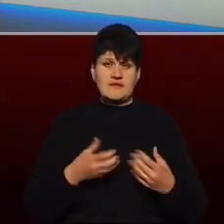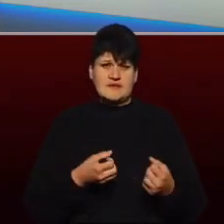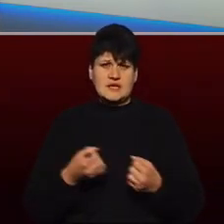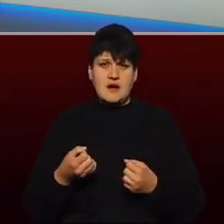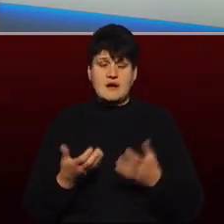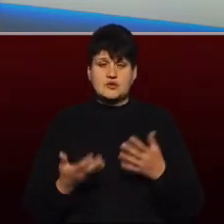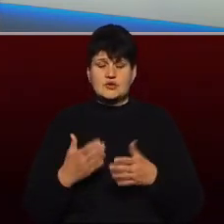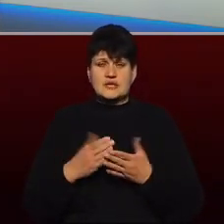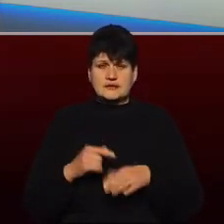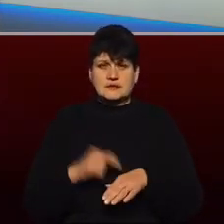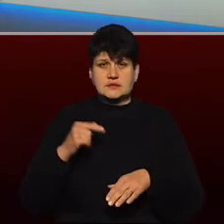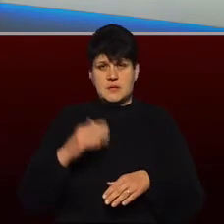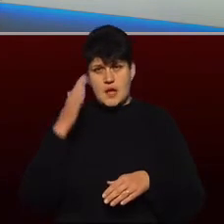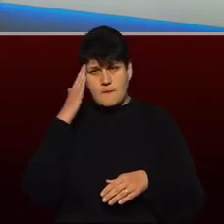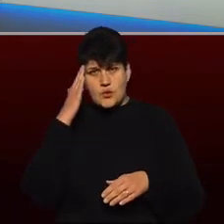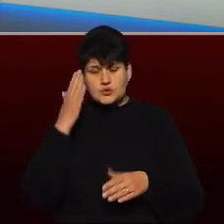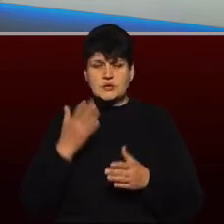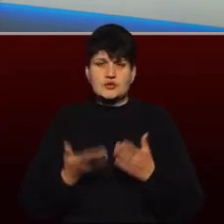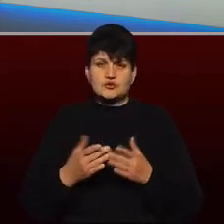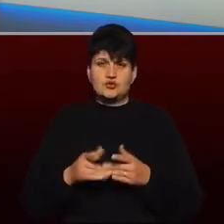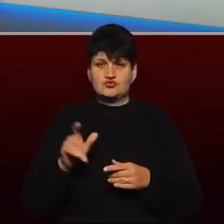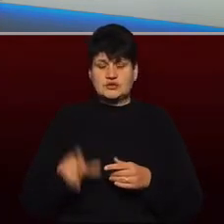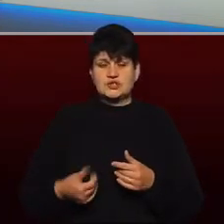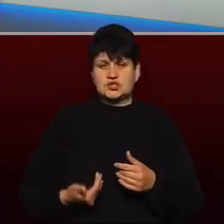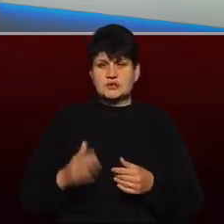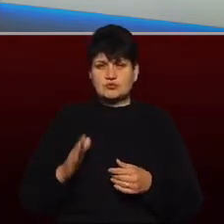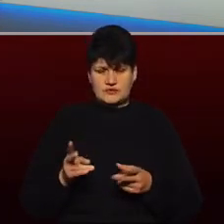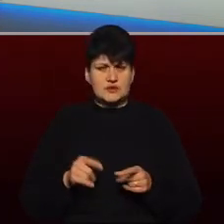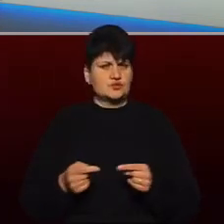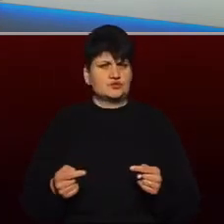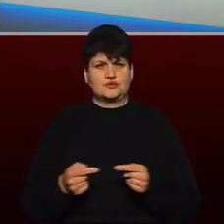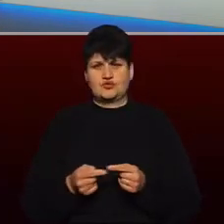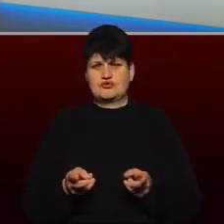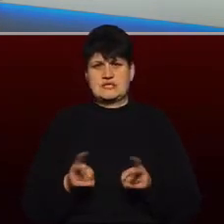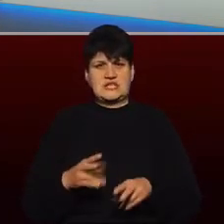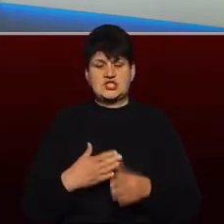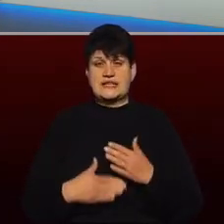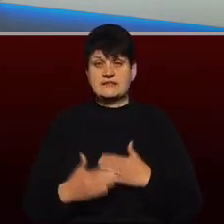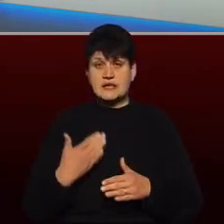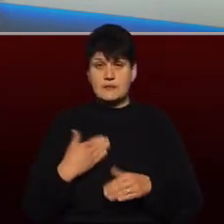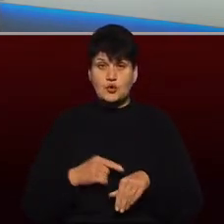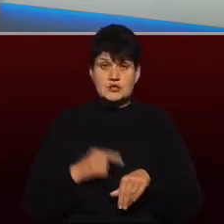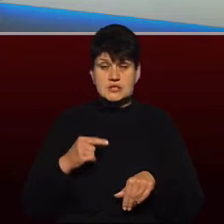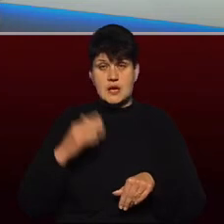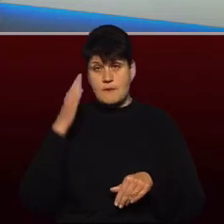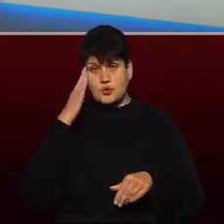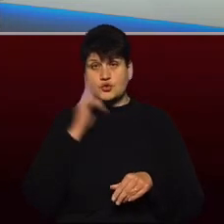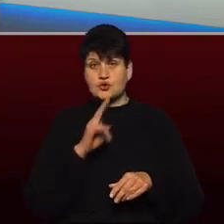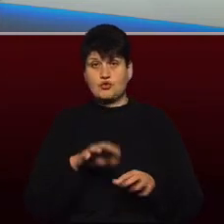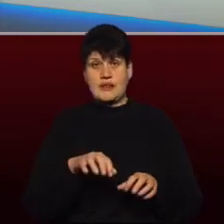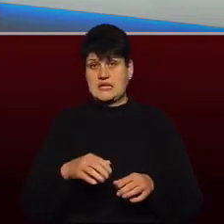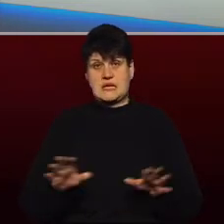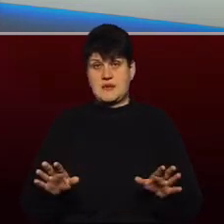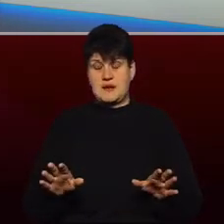ураження мозку, якщо людина виживе, то по-любому вона залишиться з якоюсь інвалідністю, бо ураження мозку вже ніхто не забере. Як